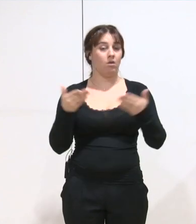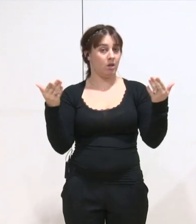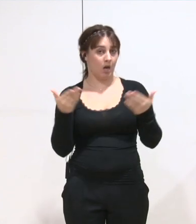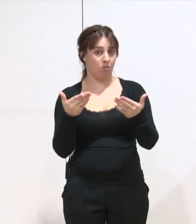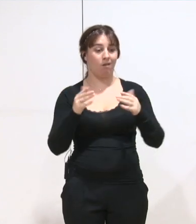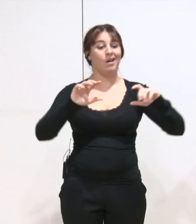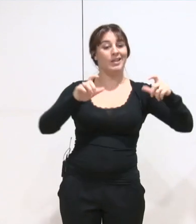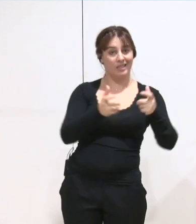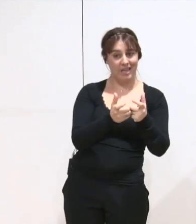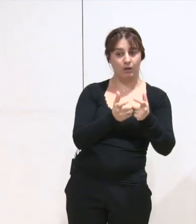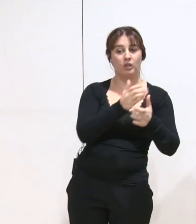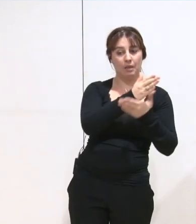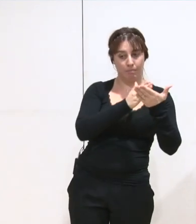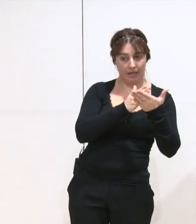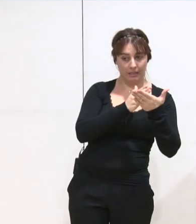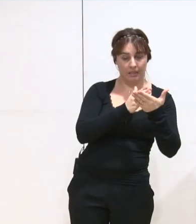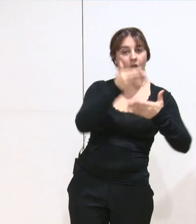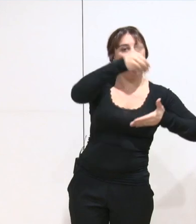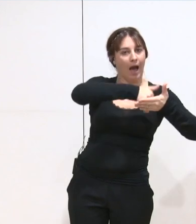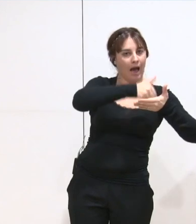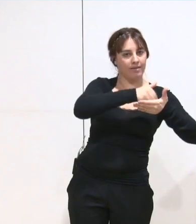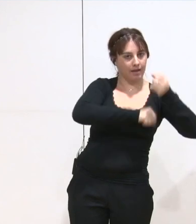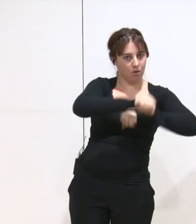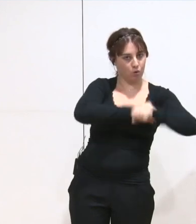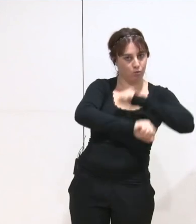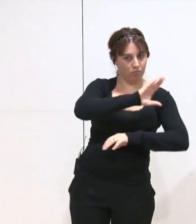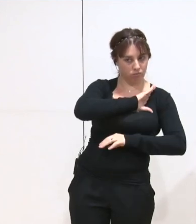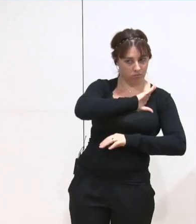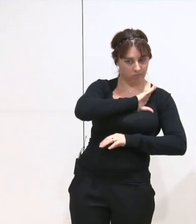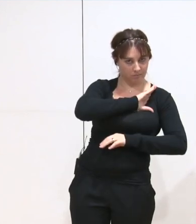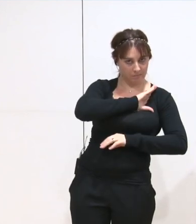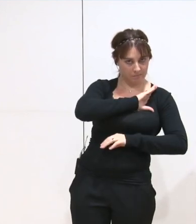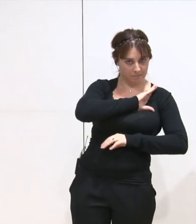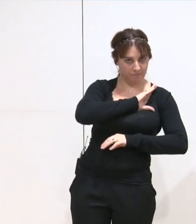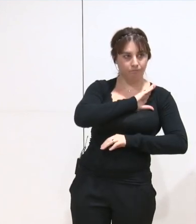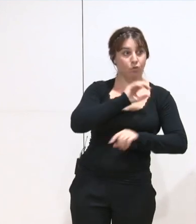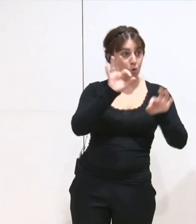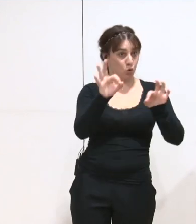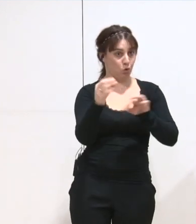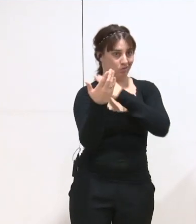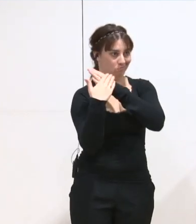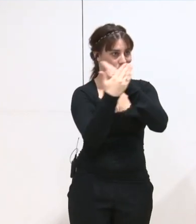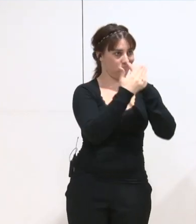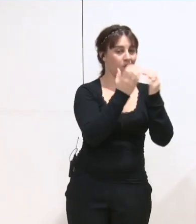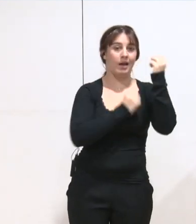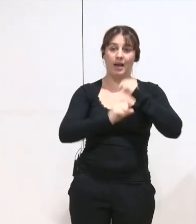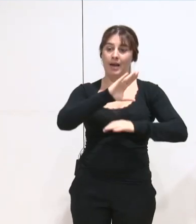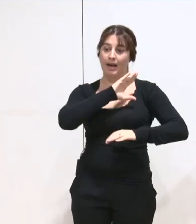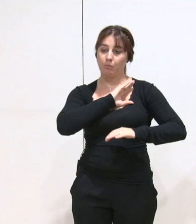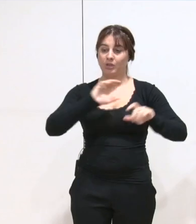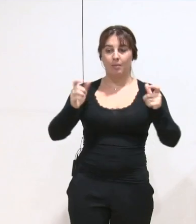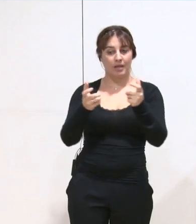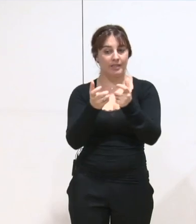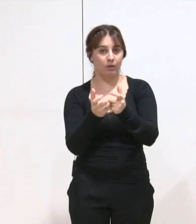partie du diagnostic qui est maintenant fait en interne. Et donc il y a, comme vous l'avez souligné, une responsabilité pour faire un